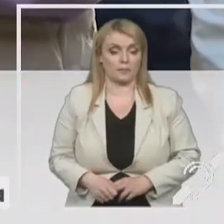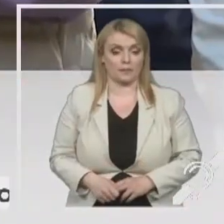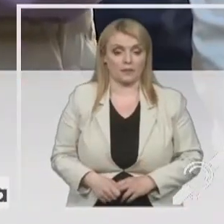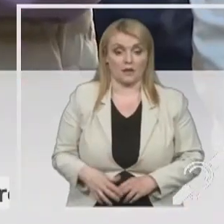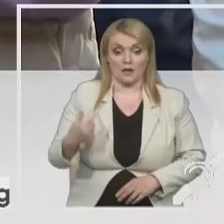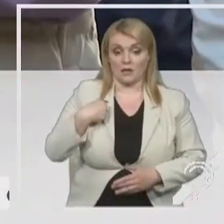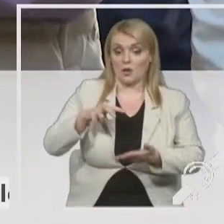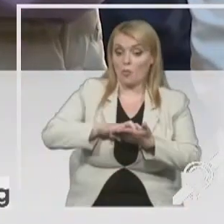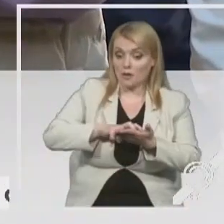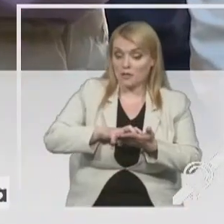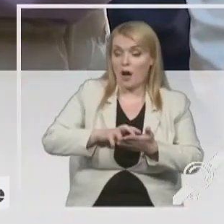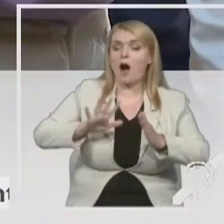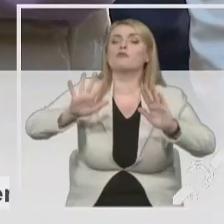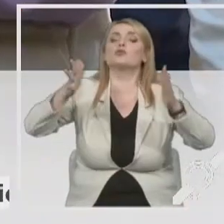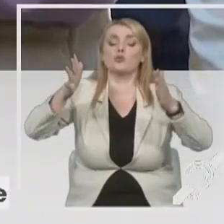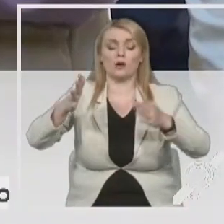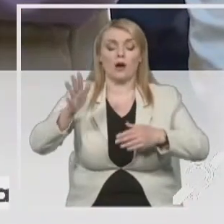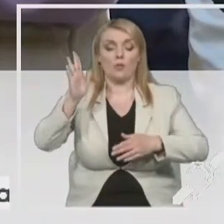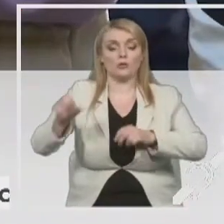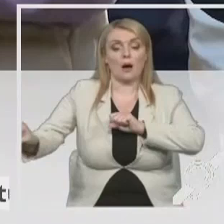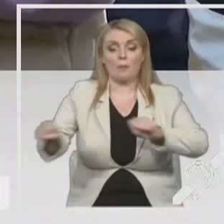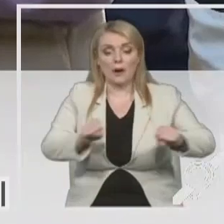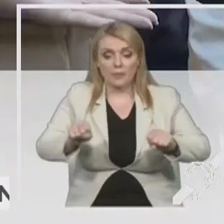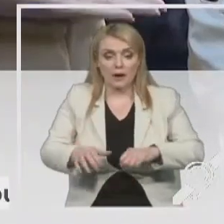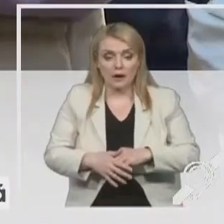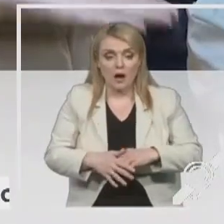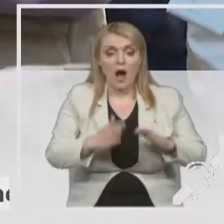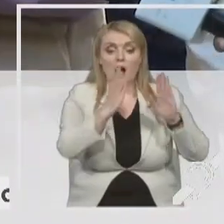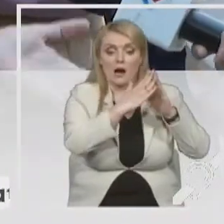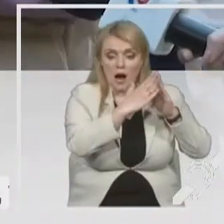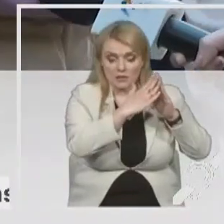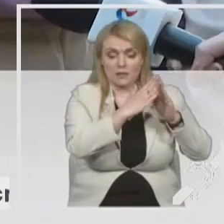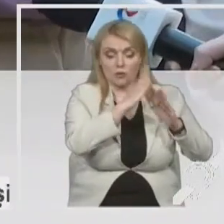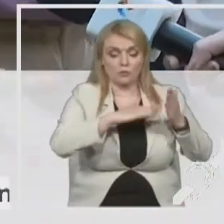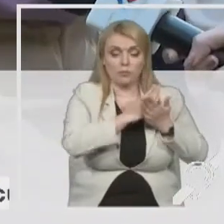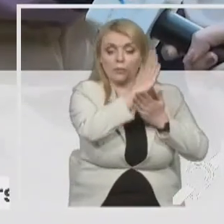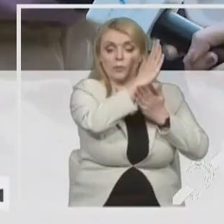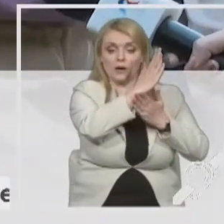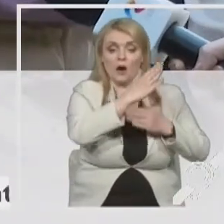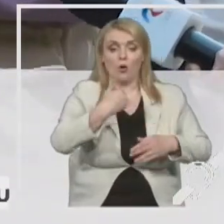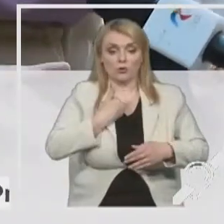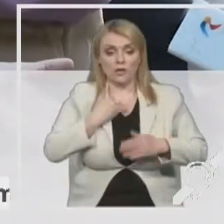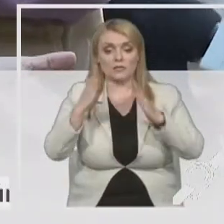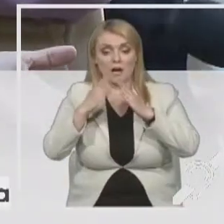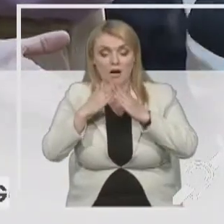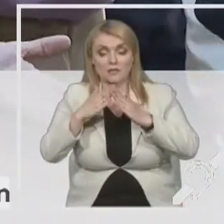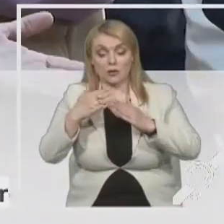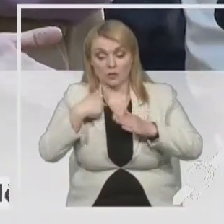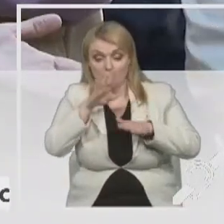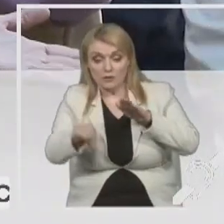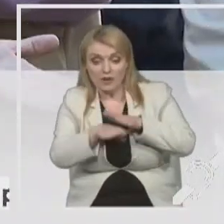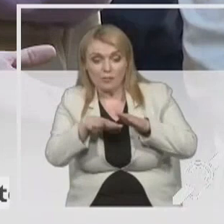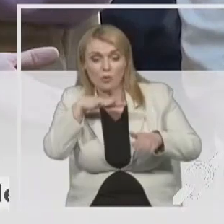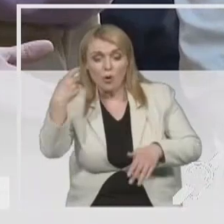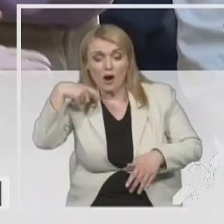Dar eu mă tem că să fie un cutremur și la mine bloc ca să ducă. La noi foarte mulți ani a fost apă în subsol. Da, da. Da. Mai mult